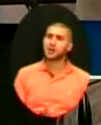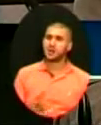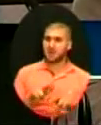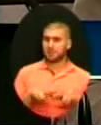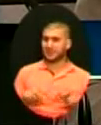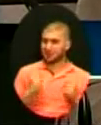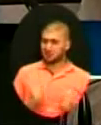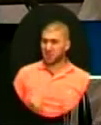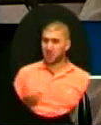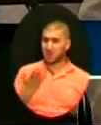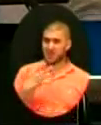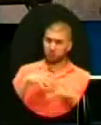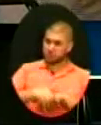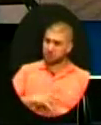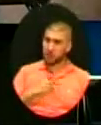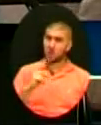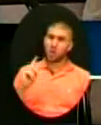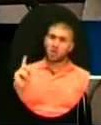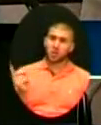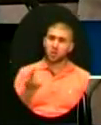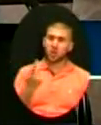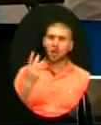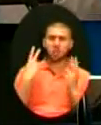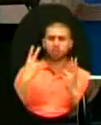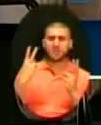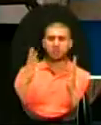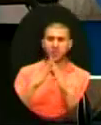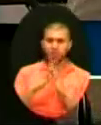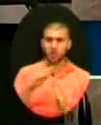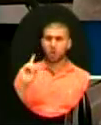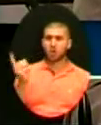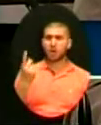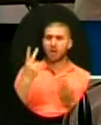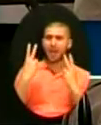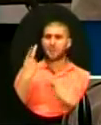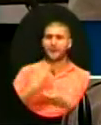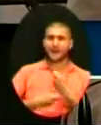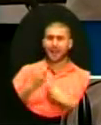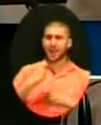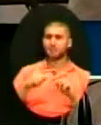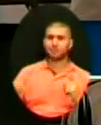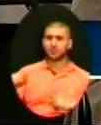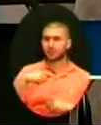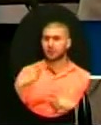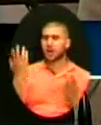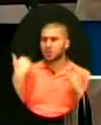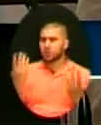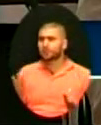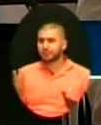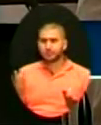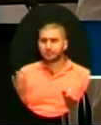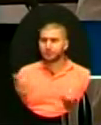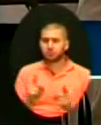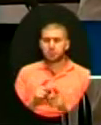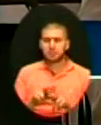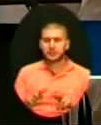המצב הביטחוני שם גרם לכך שכל הערך הנדלן, כל הערכים הכלכליים האחרים פשוט היו